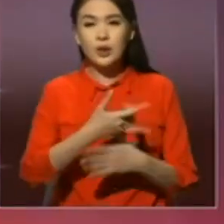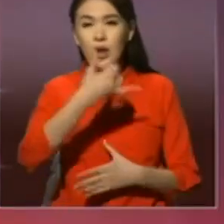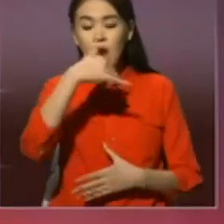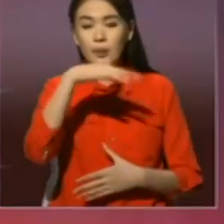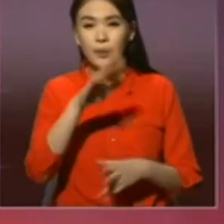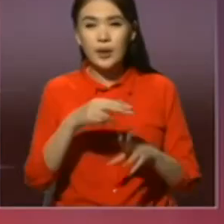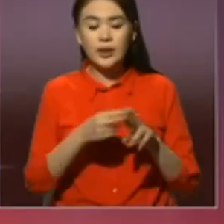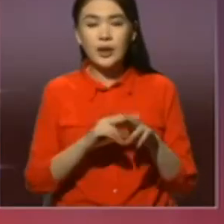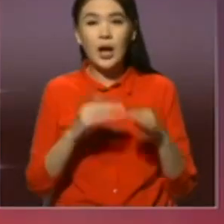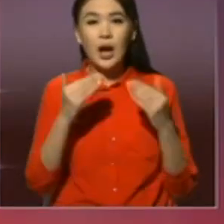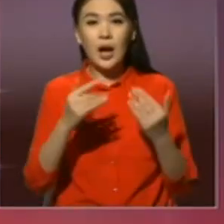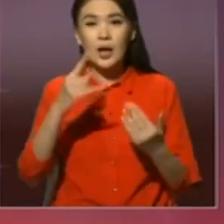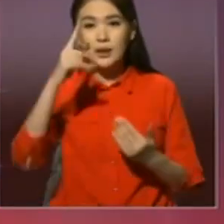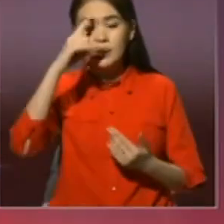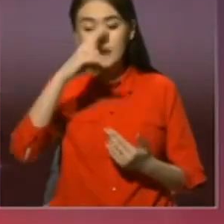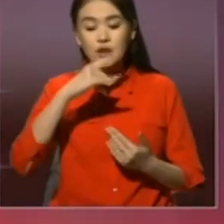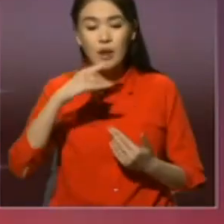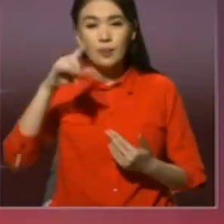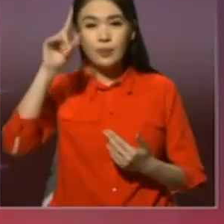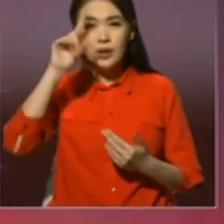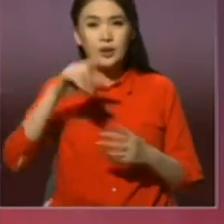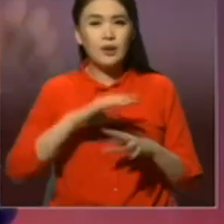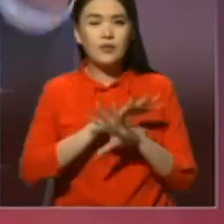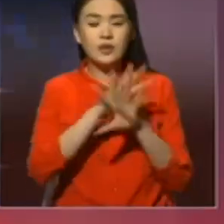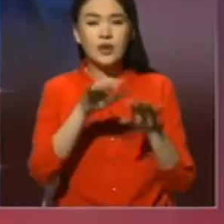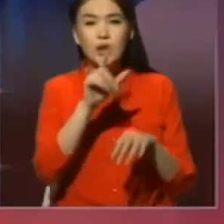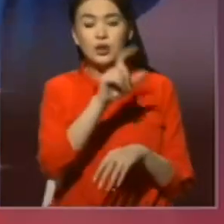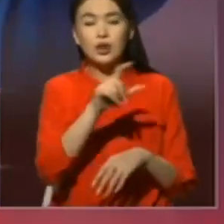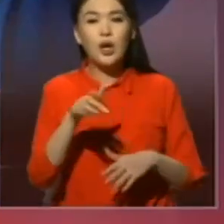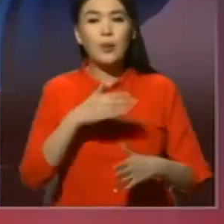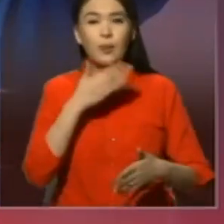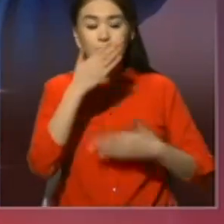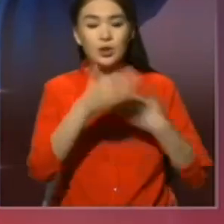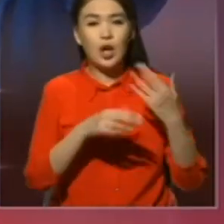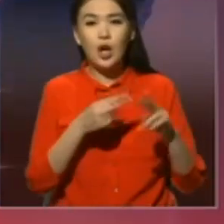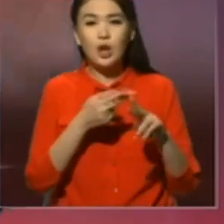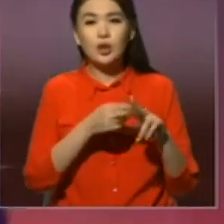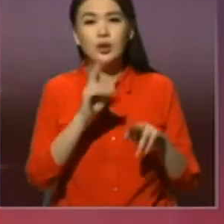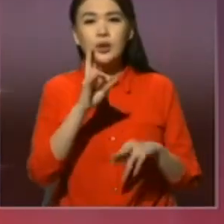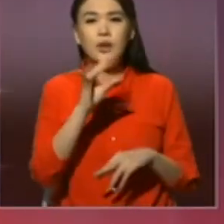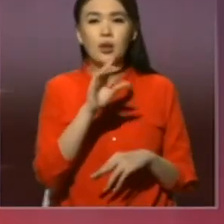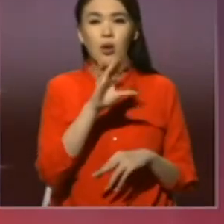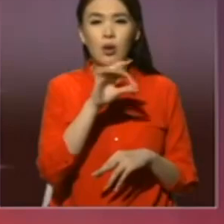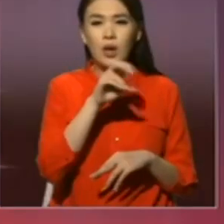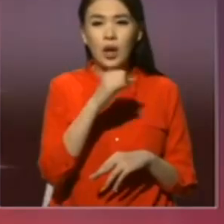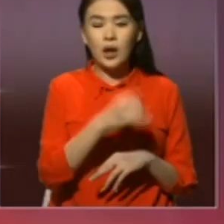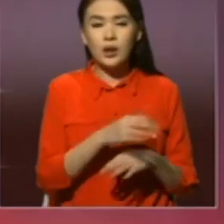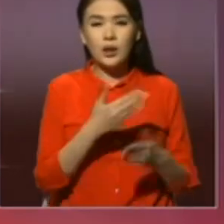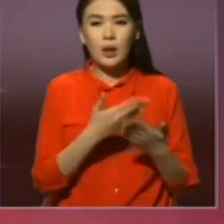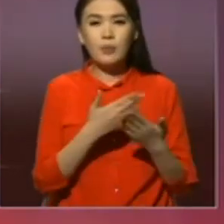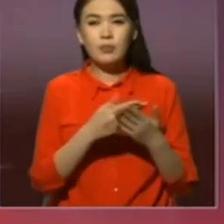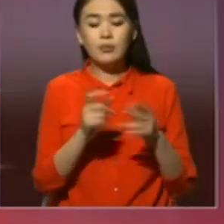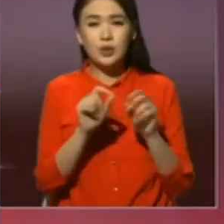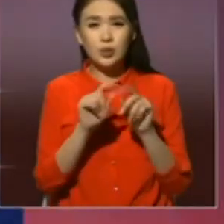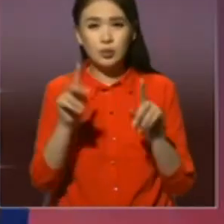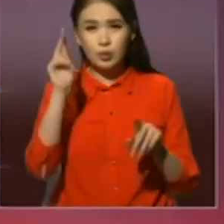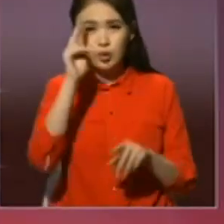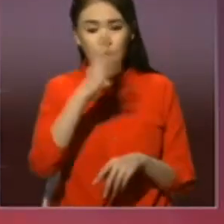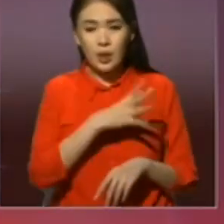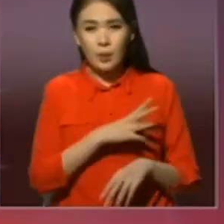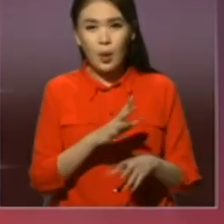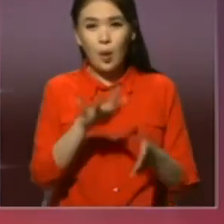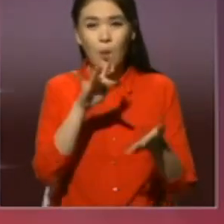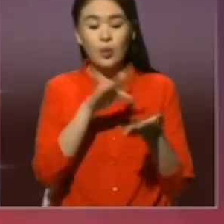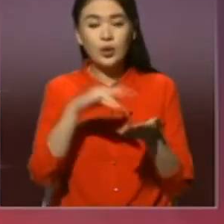Өйткені қазір қазақша білетін басқа ұлт өкілдерінің бәрін алыңызшы. Оның бір үлгісі жаңа Николай. Бұл мектепте үйренген жоқ қазақ тілін. Ортада